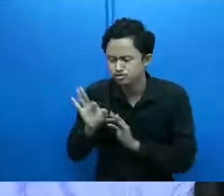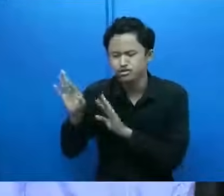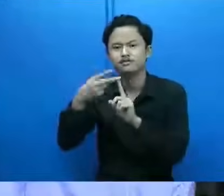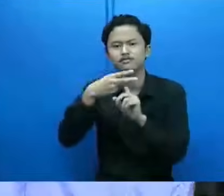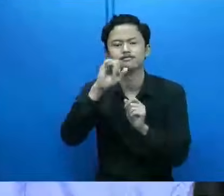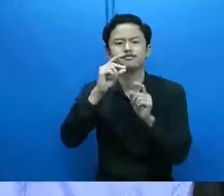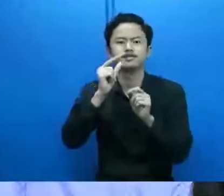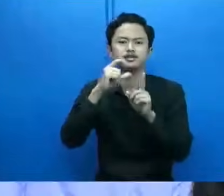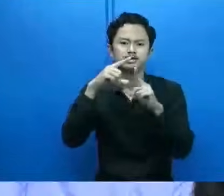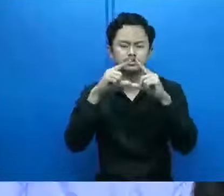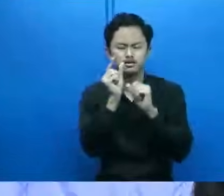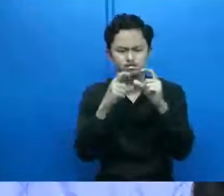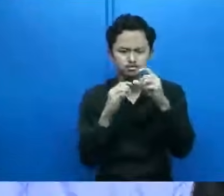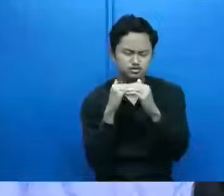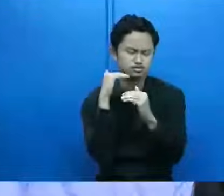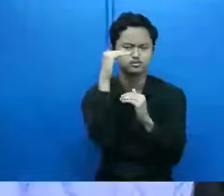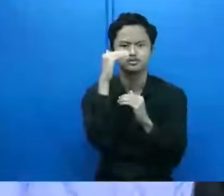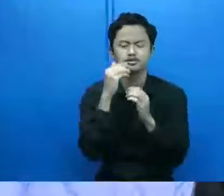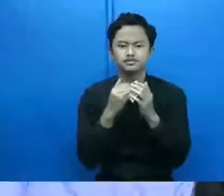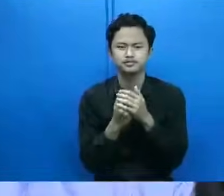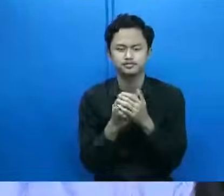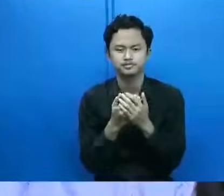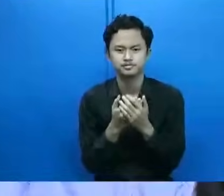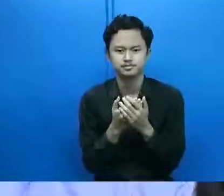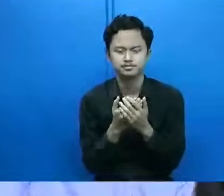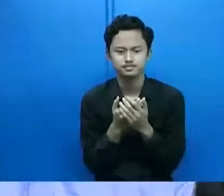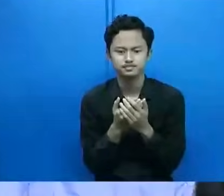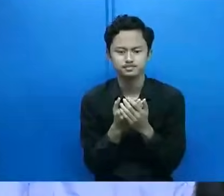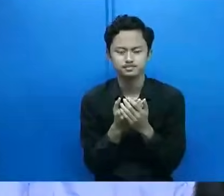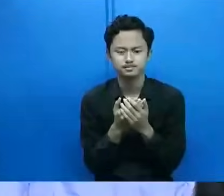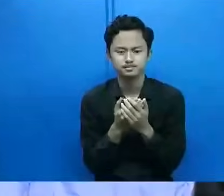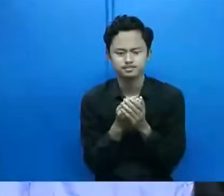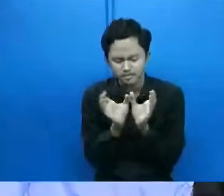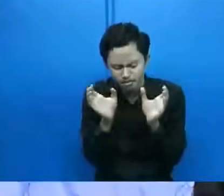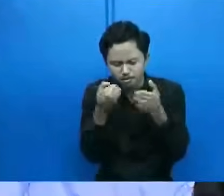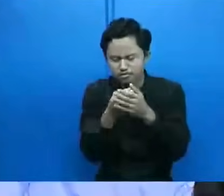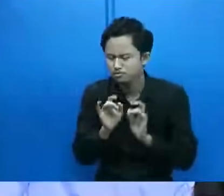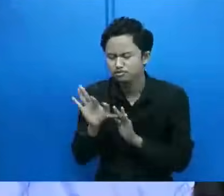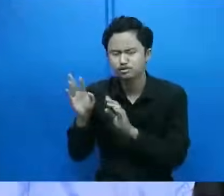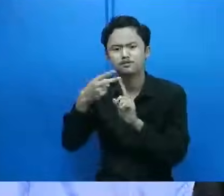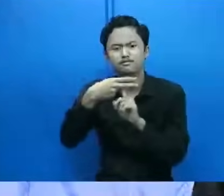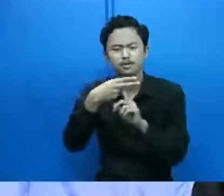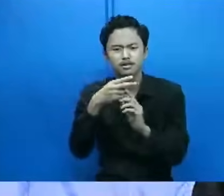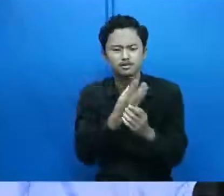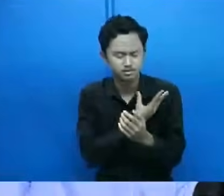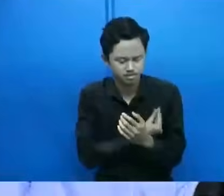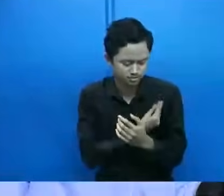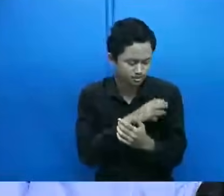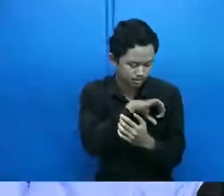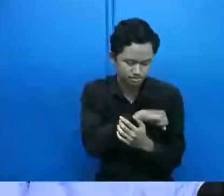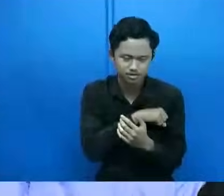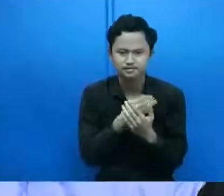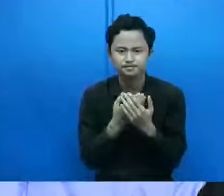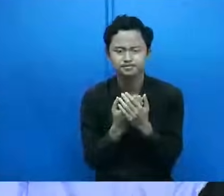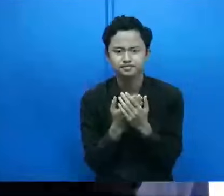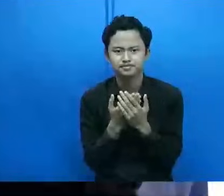rahimin. Kumpulkan kami di surga surga Firdaus ya Rahman Rahim. Kumpulkan kami di surga surga Firdaus ya Rahman Rahim. Bagaimana kau